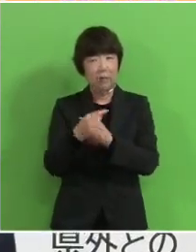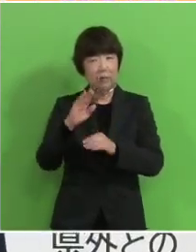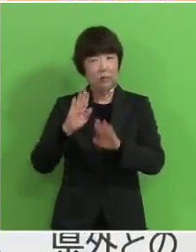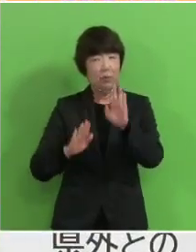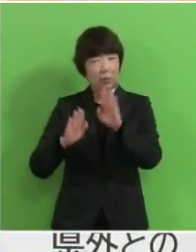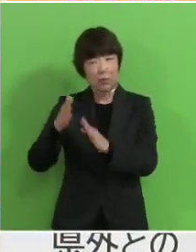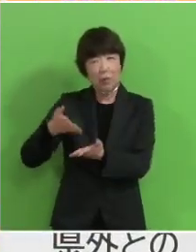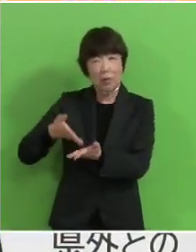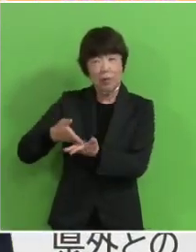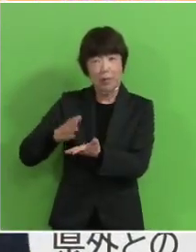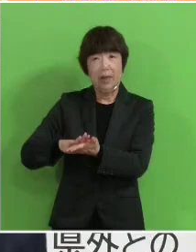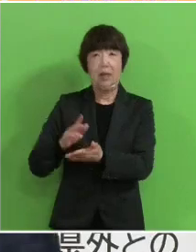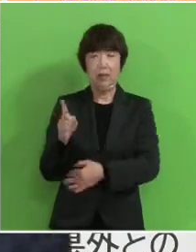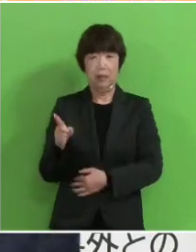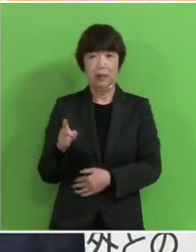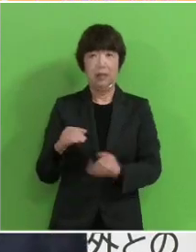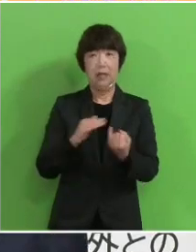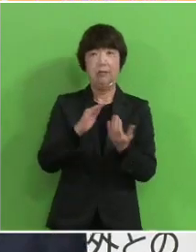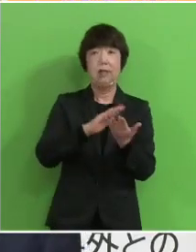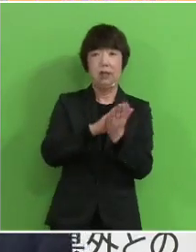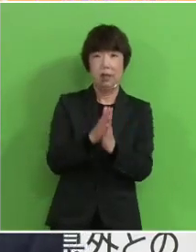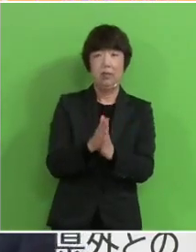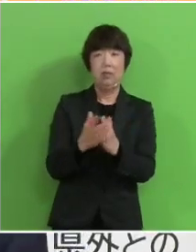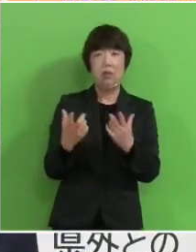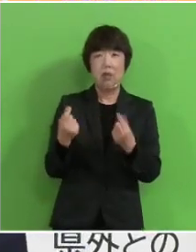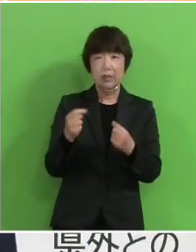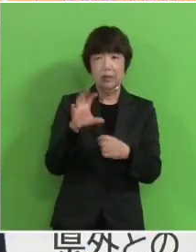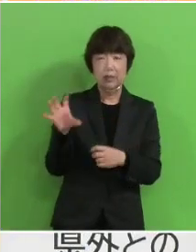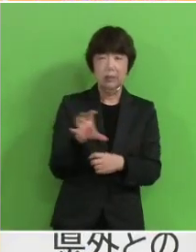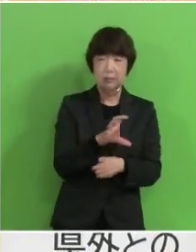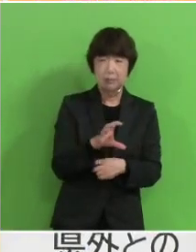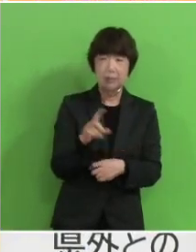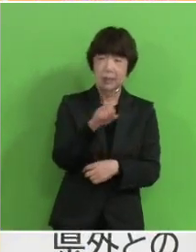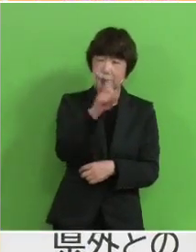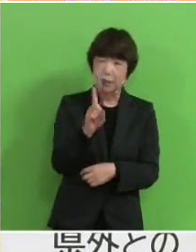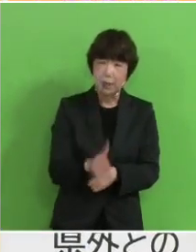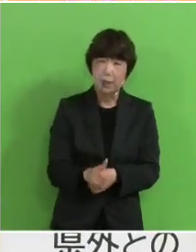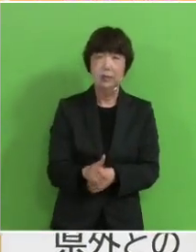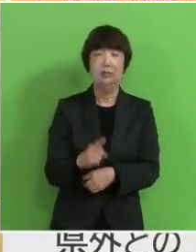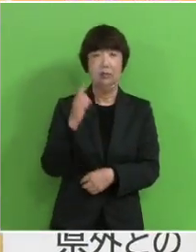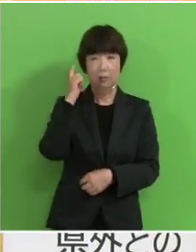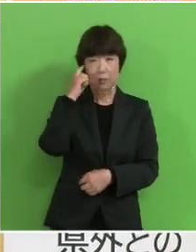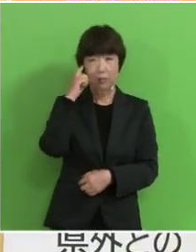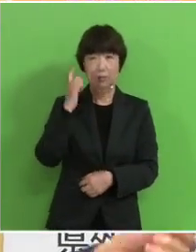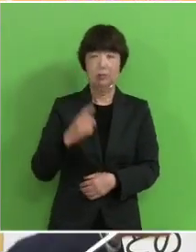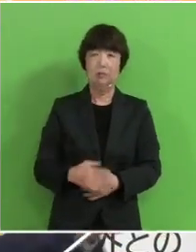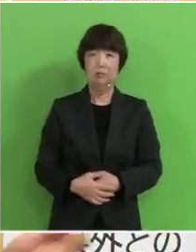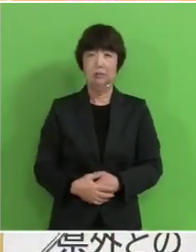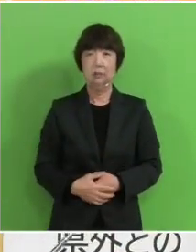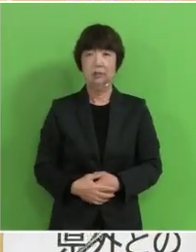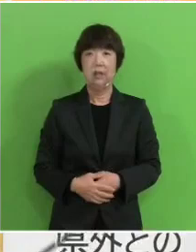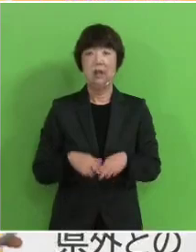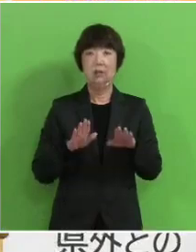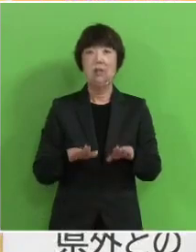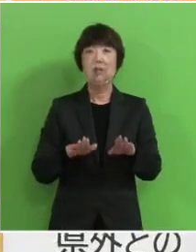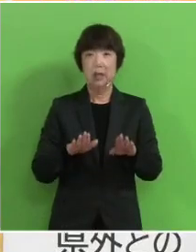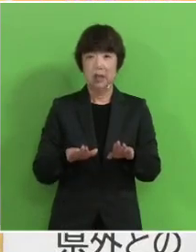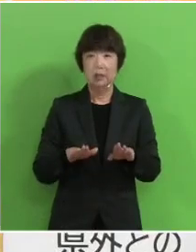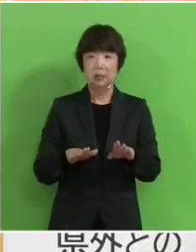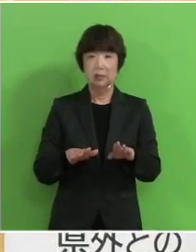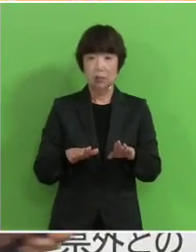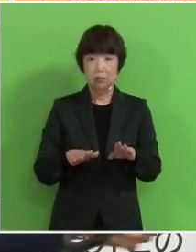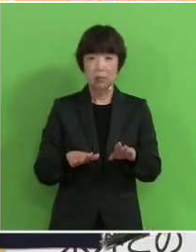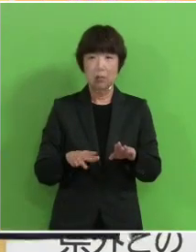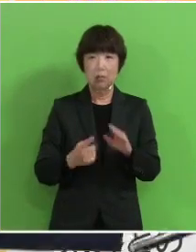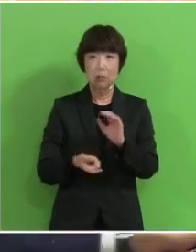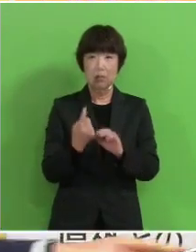がありましたけれども本県でもへこの同様の状況でございます今回のこの後検体